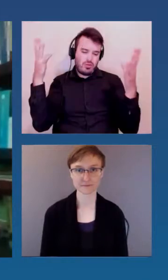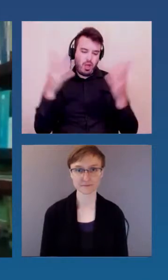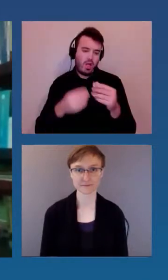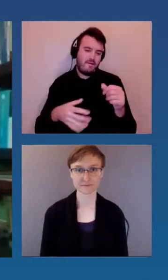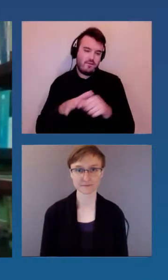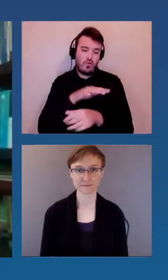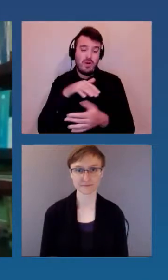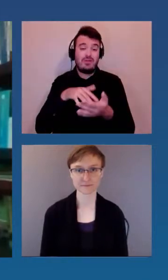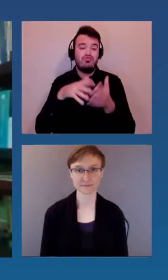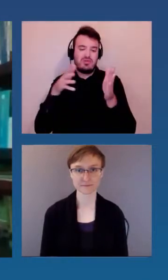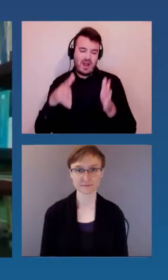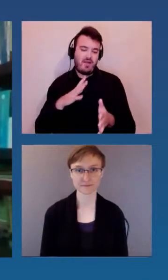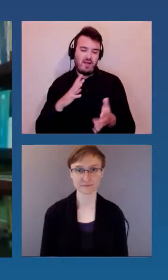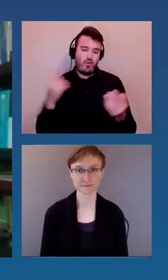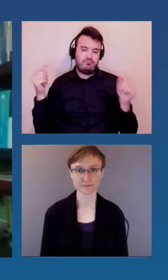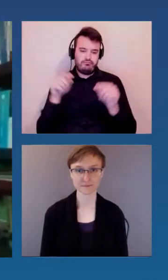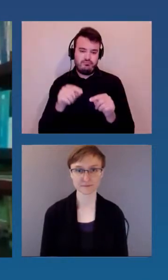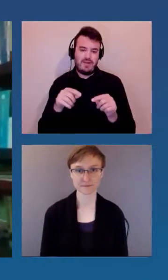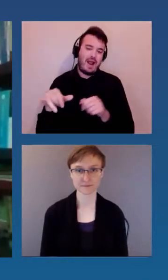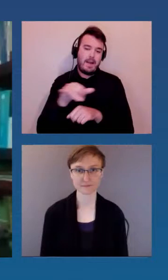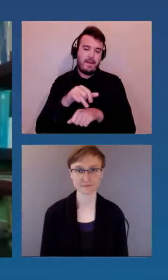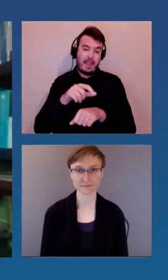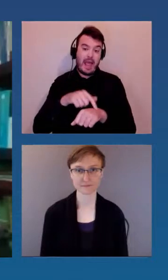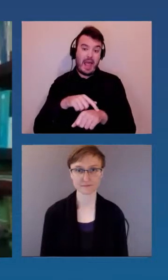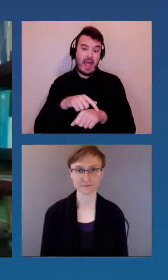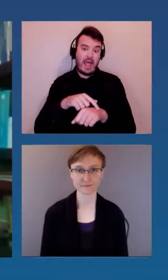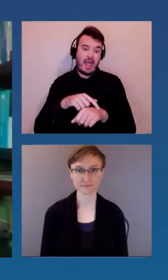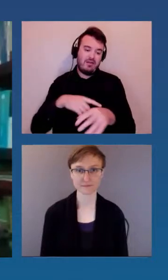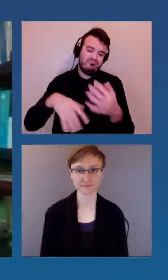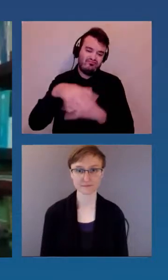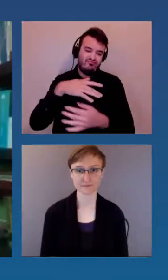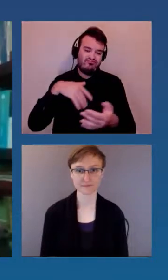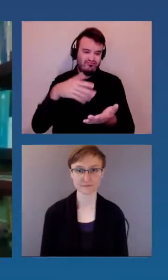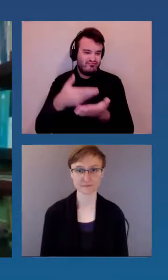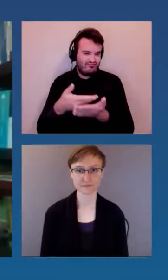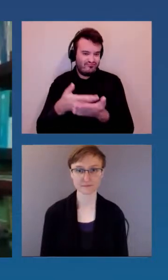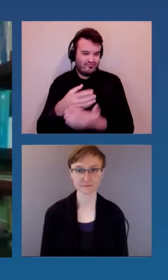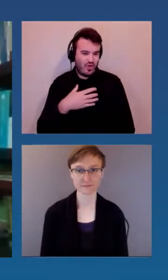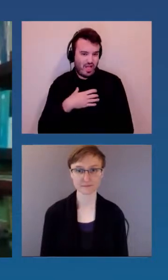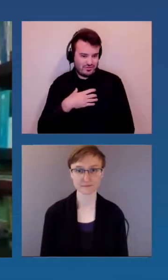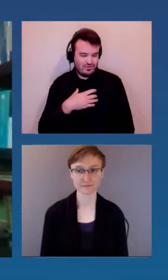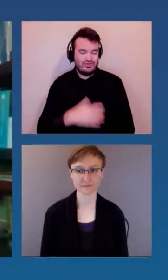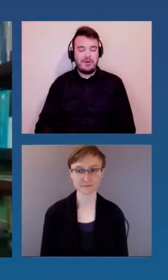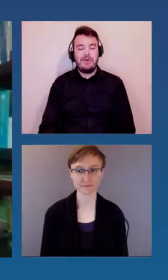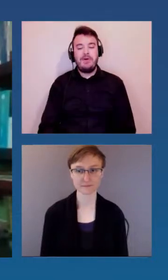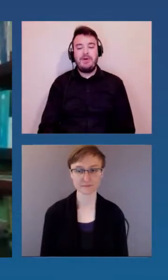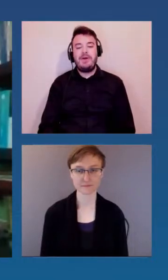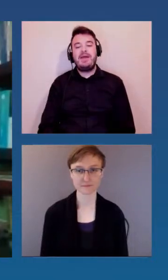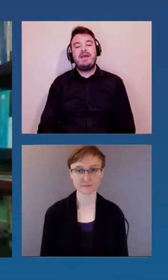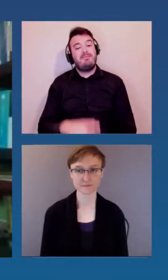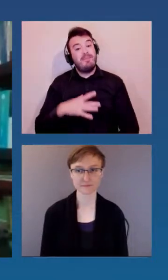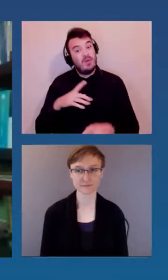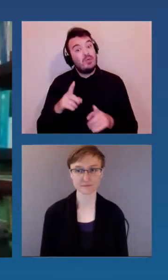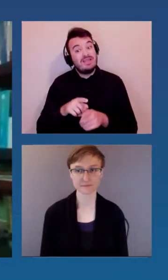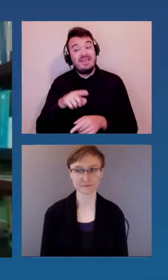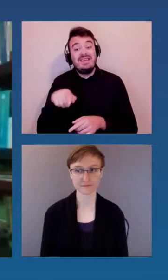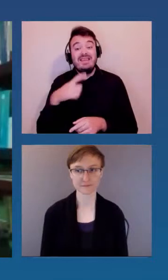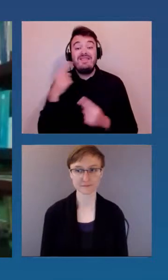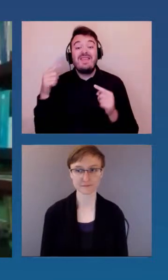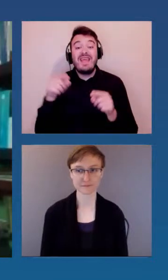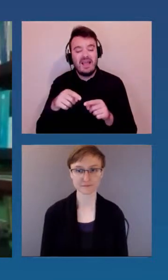des laboratoires ou des ateliers spécialisés seront au collège. Et on parle d'une 50aine d'étudiants par